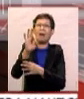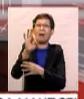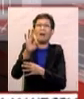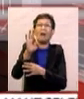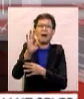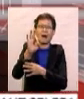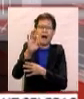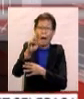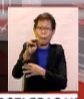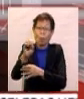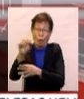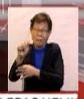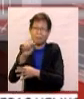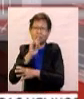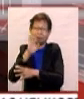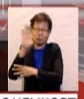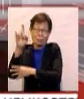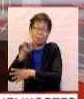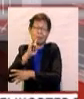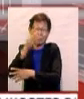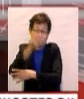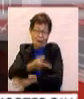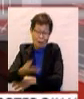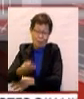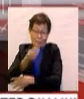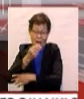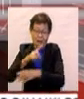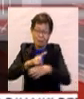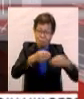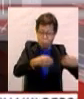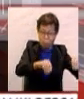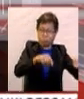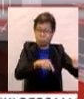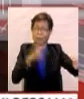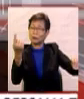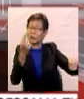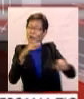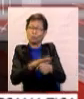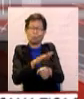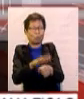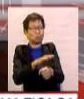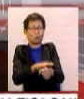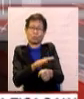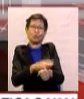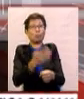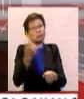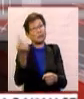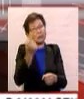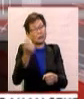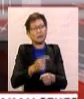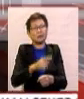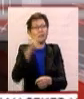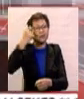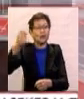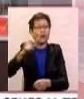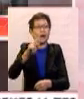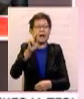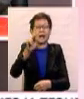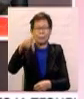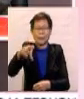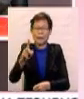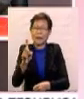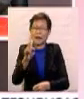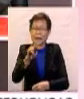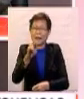Tani pula bakal menjamin bekalan pas makanan di pasaran sentiasa mencukupi. Menurut Ketua Setiausaha Kementerian Perdagangan